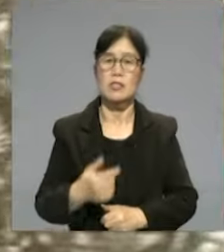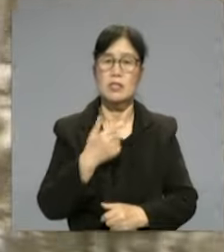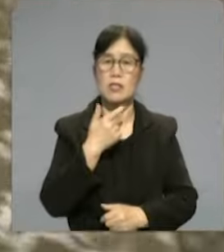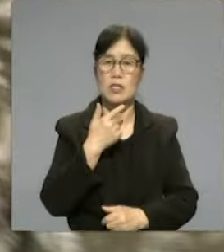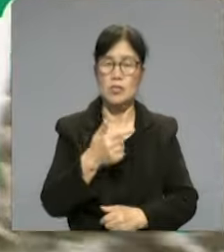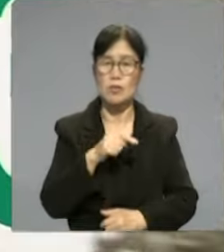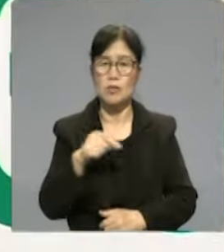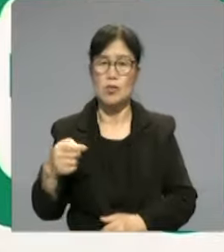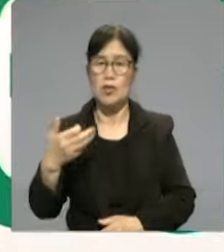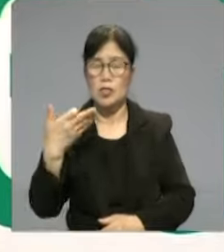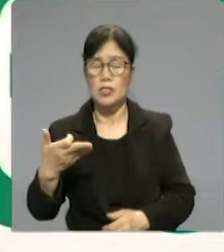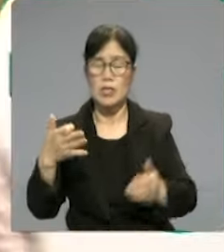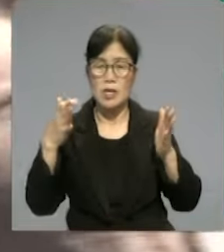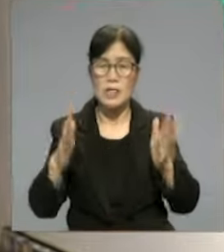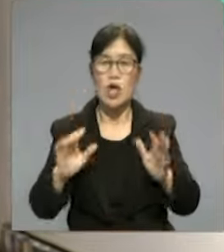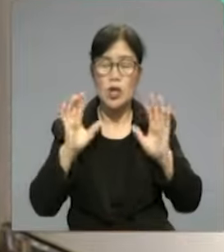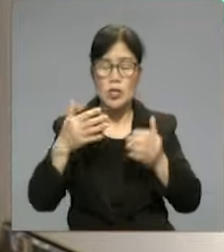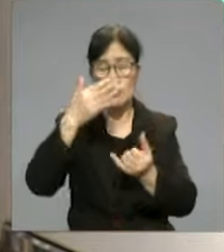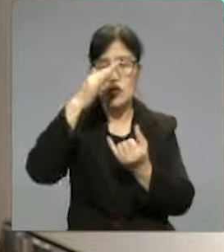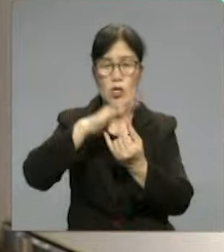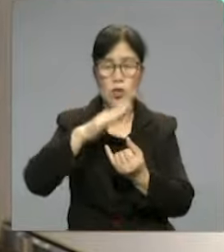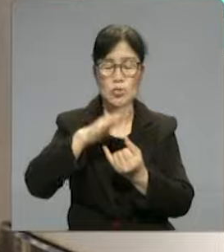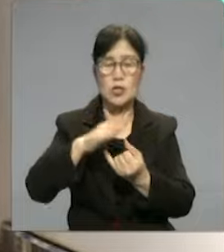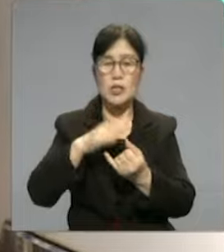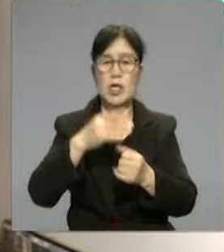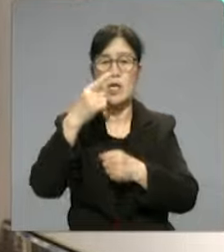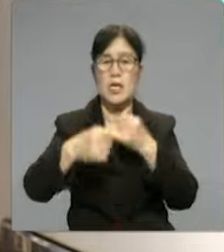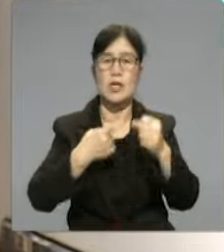6살부터 18살까지 어린이와 청소년은